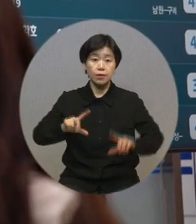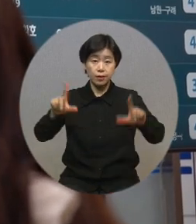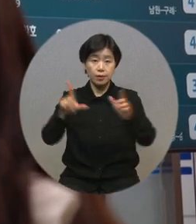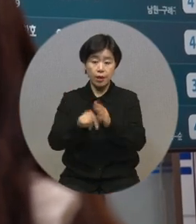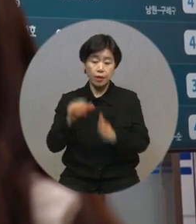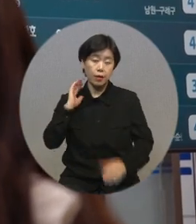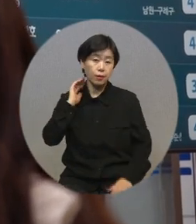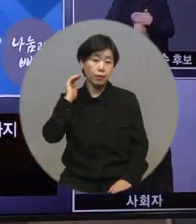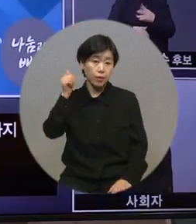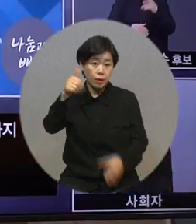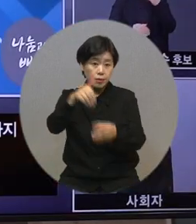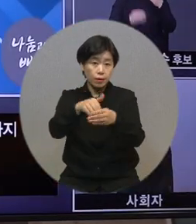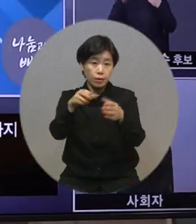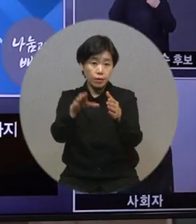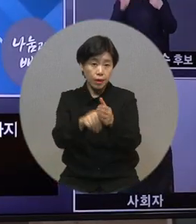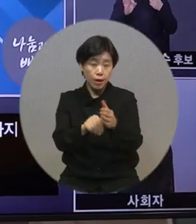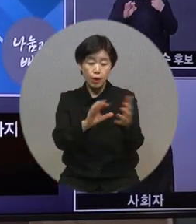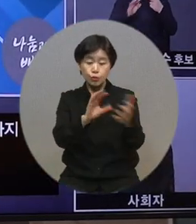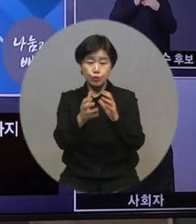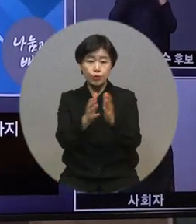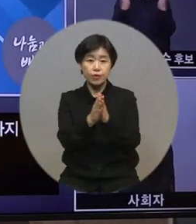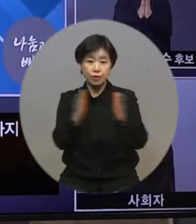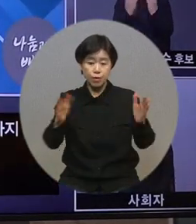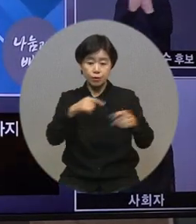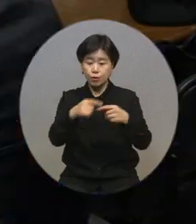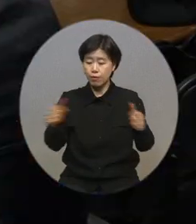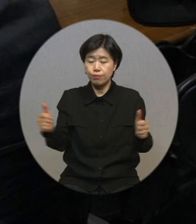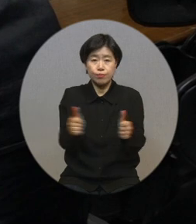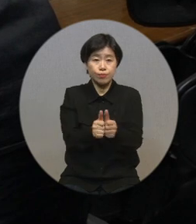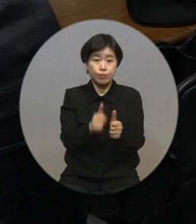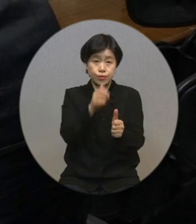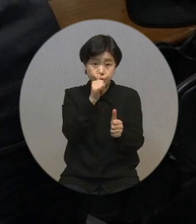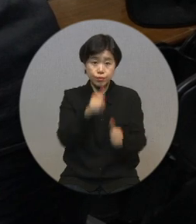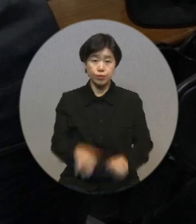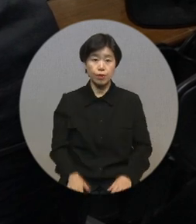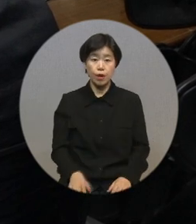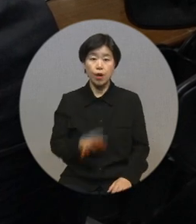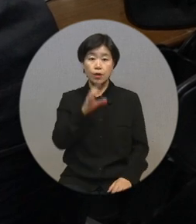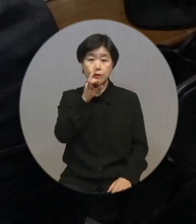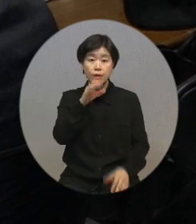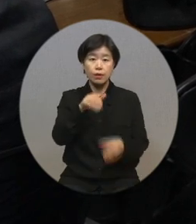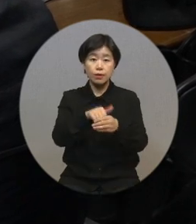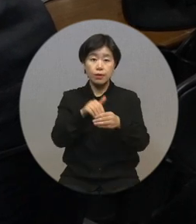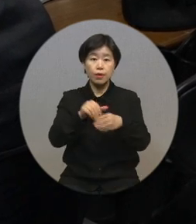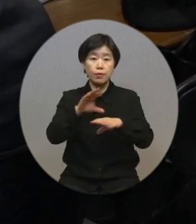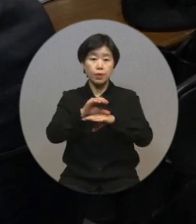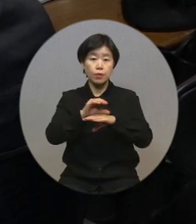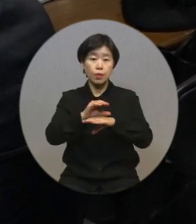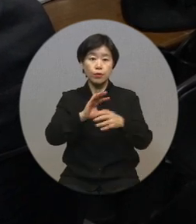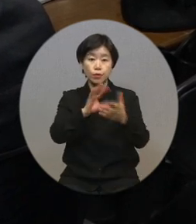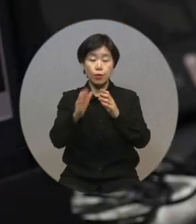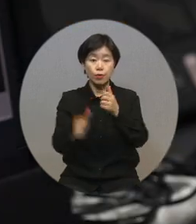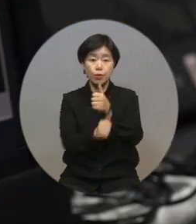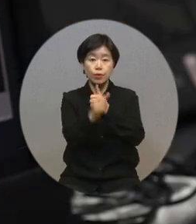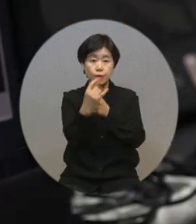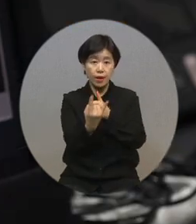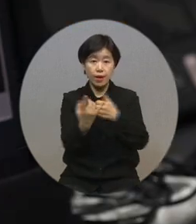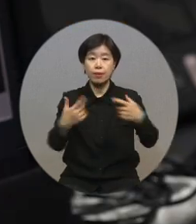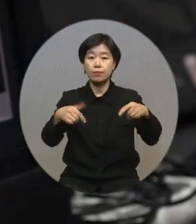시작으로 발언자 수어통역 방송을 진행했으며 중송 협